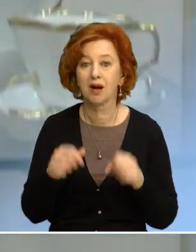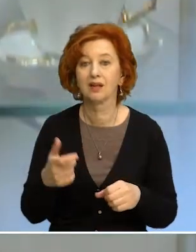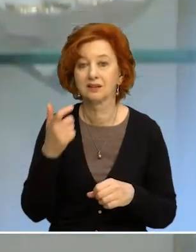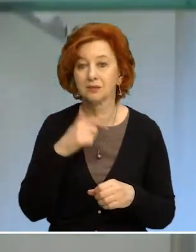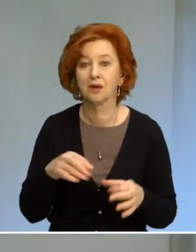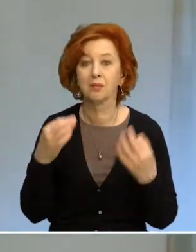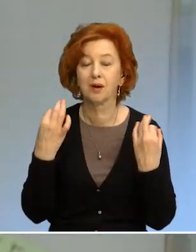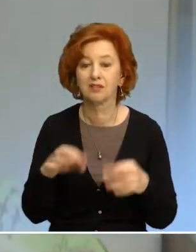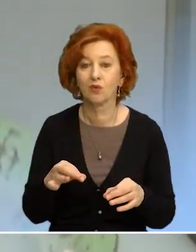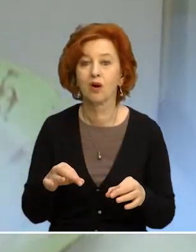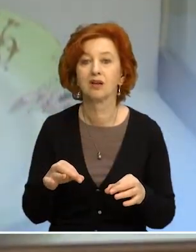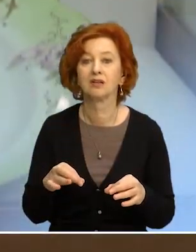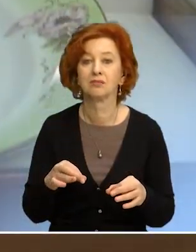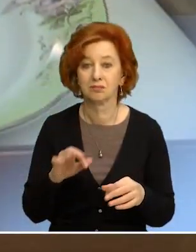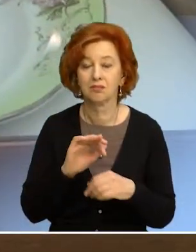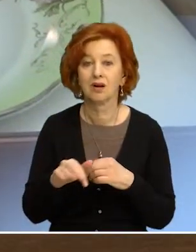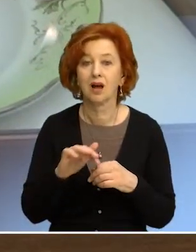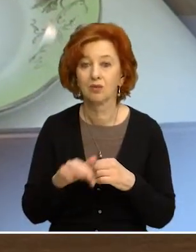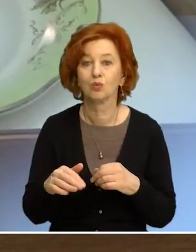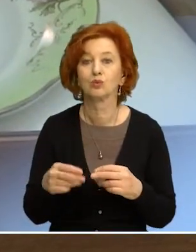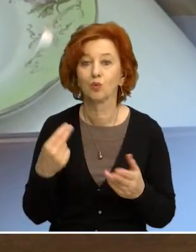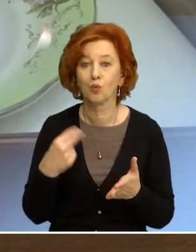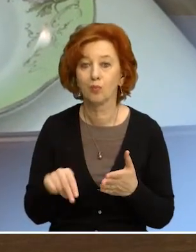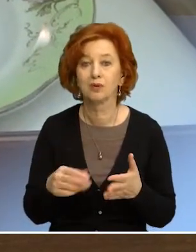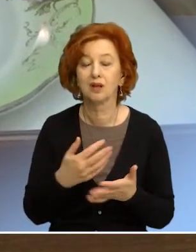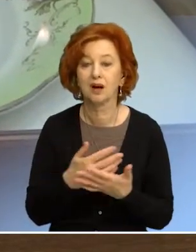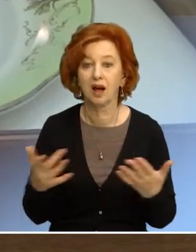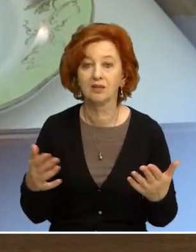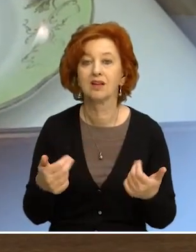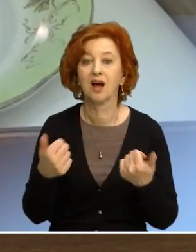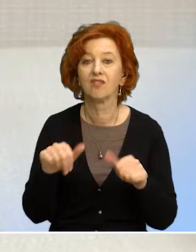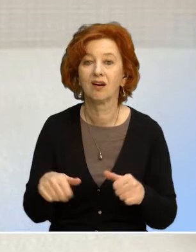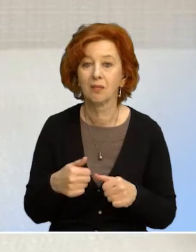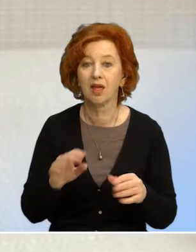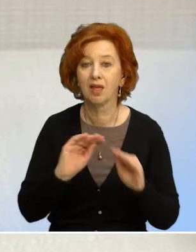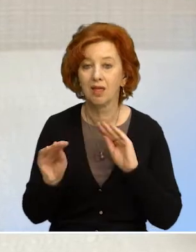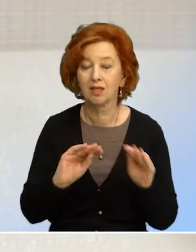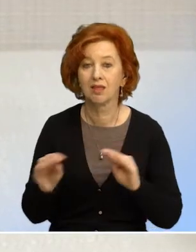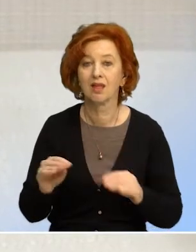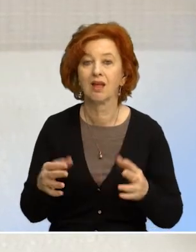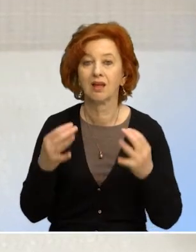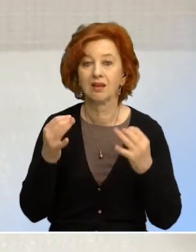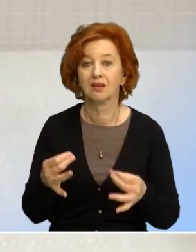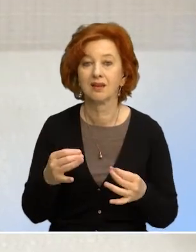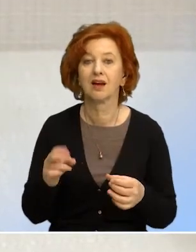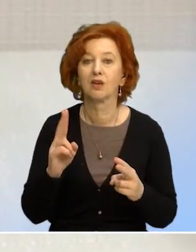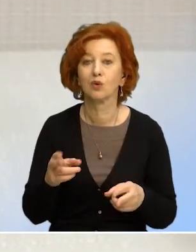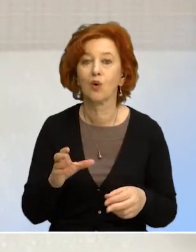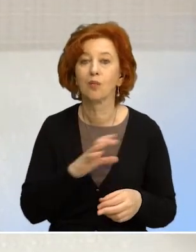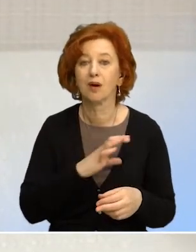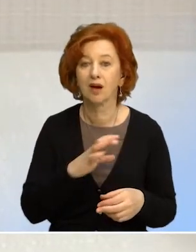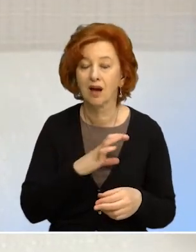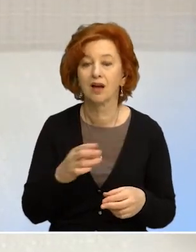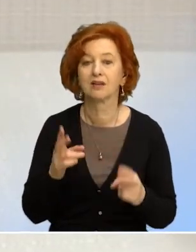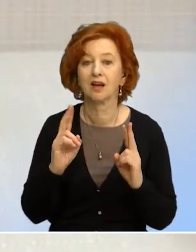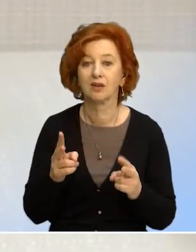себе позволить купить продукцию разного качества, разную по оформлению. И вспомним те же самые казачьи